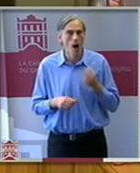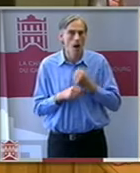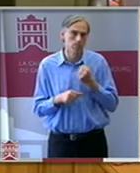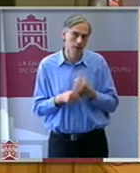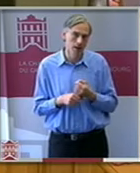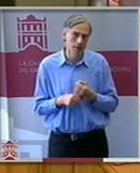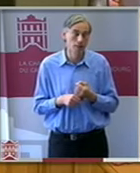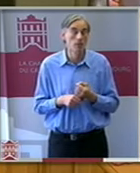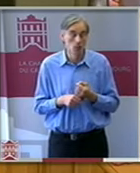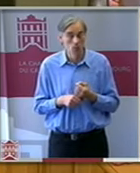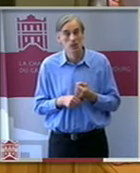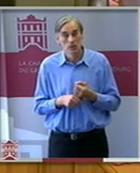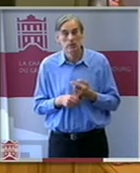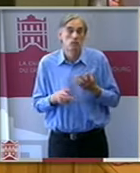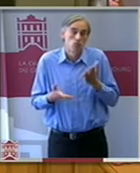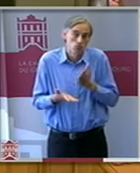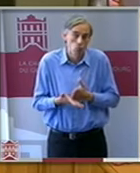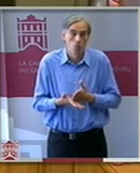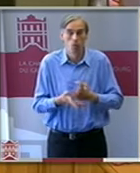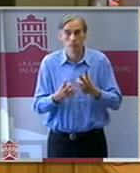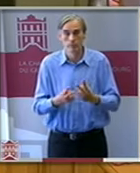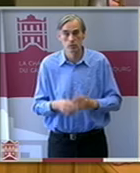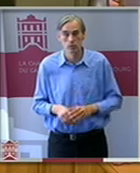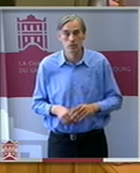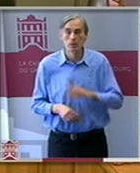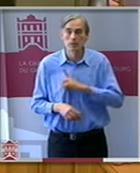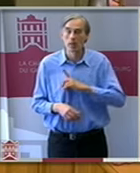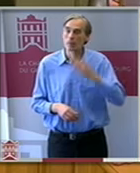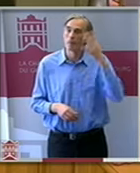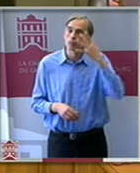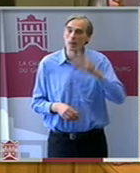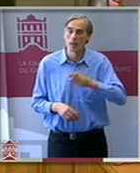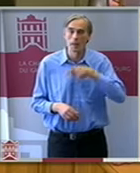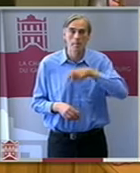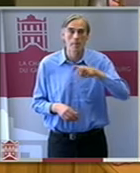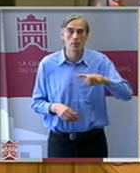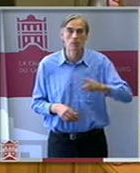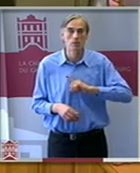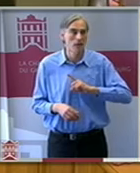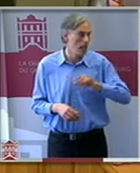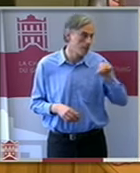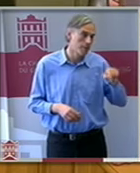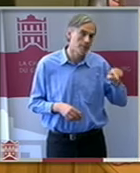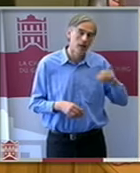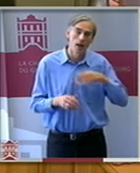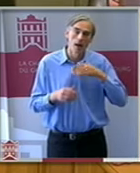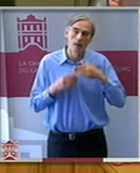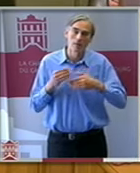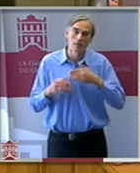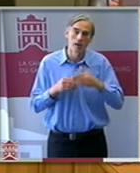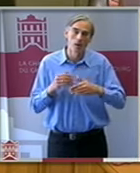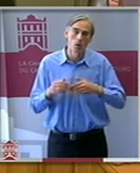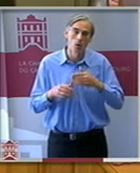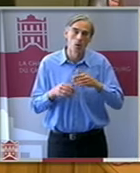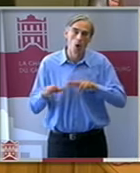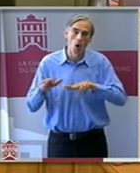noch all die Leute denkt und all die Menschen denkt, die die Entwicklungsorganisationen unterstützen und all die, die sich auch